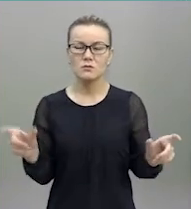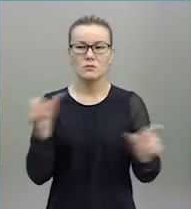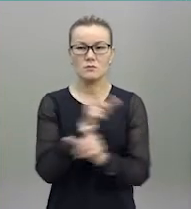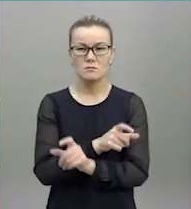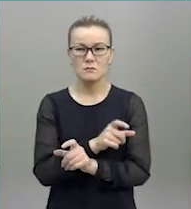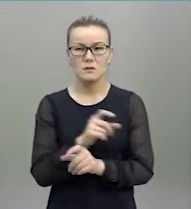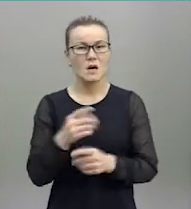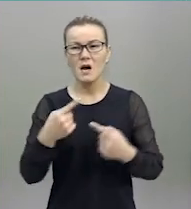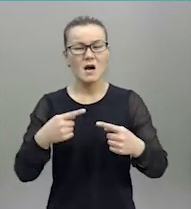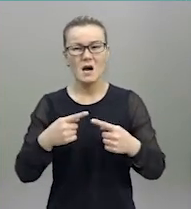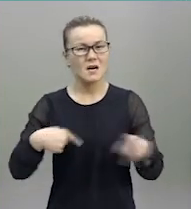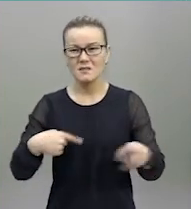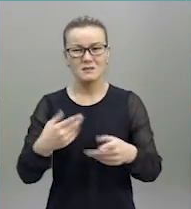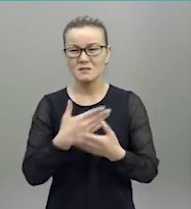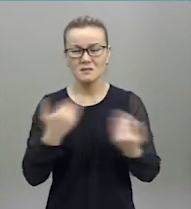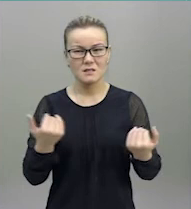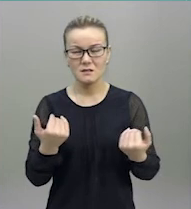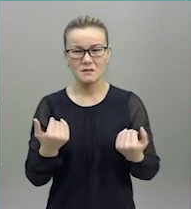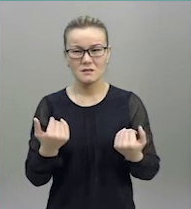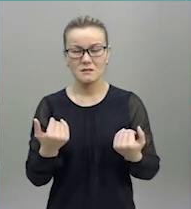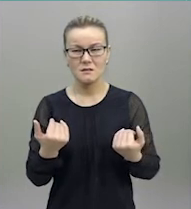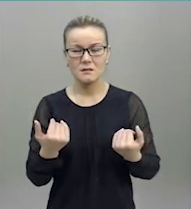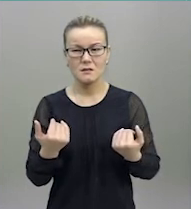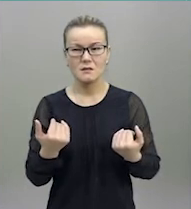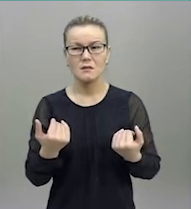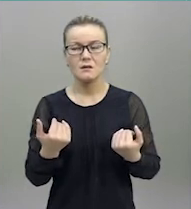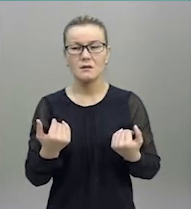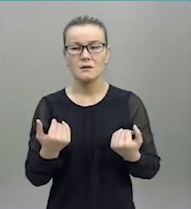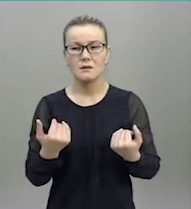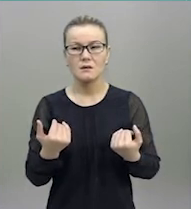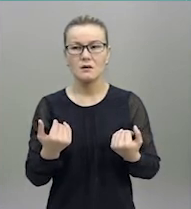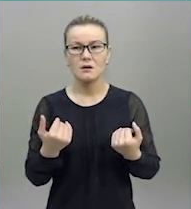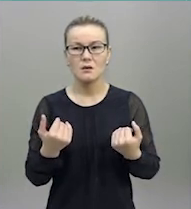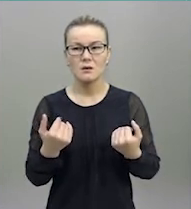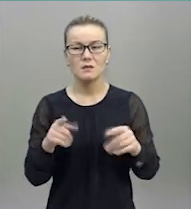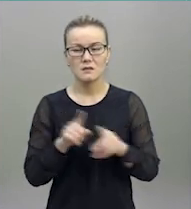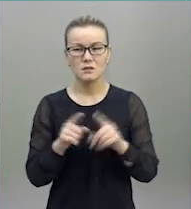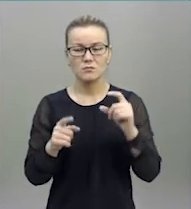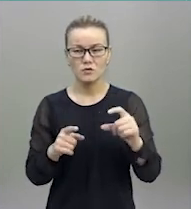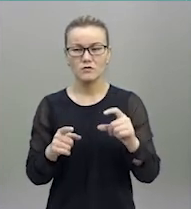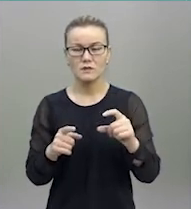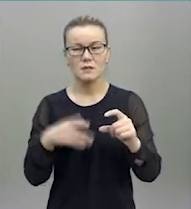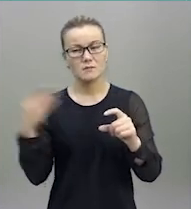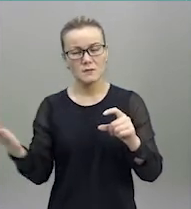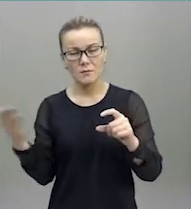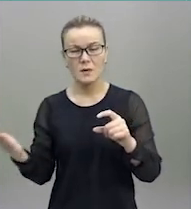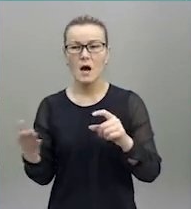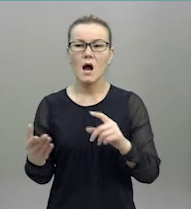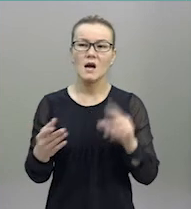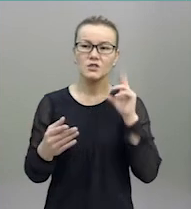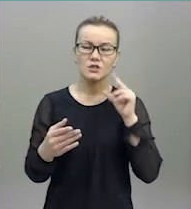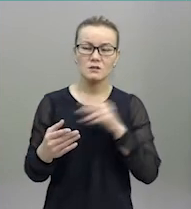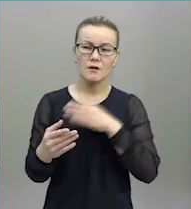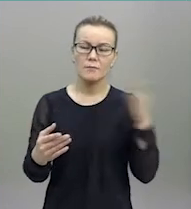но это кому как удобно случае я вам показала следующий способ то есть буквенные выражения оставила в левой части все чисты